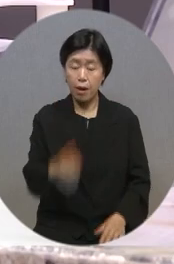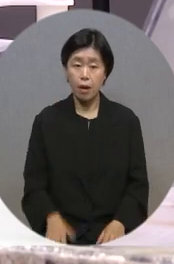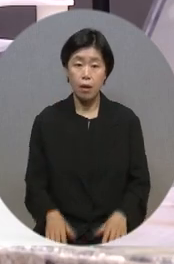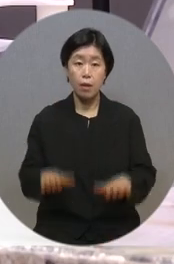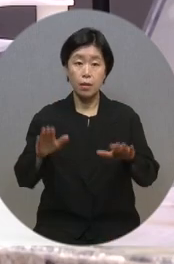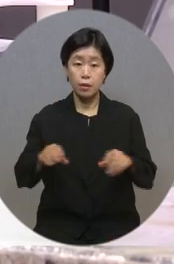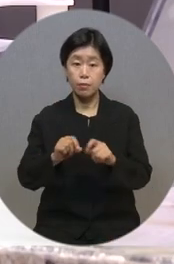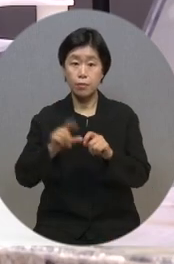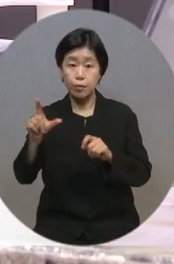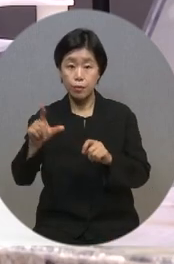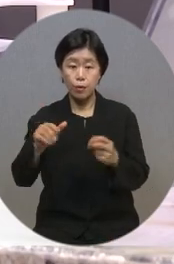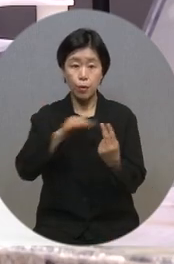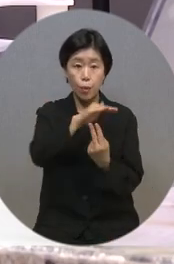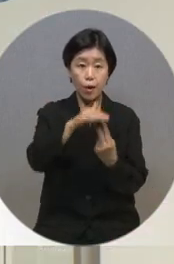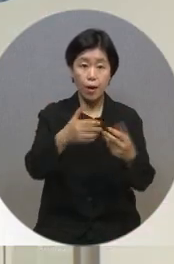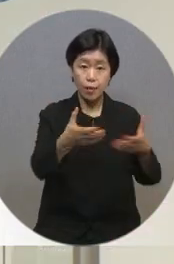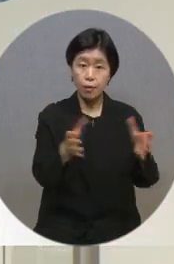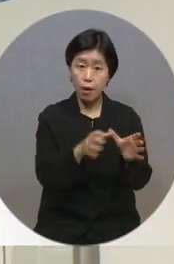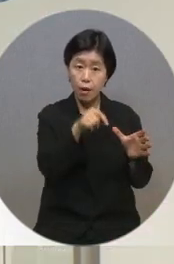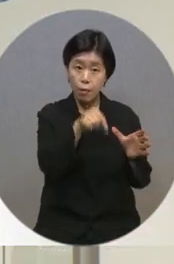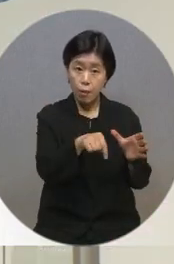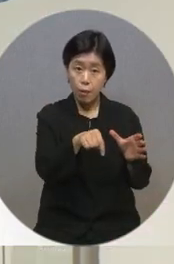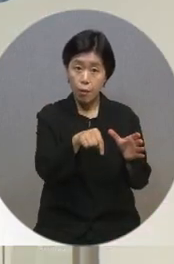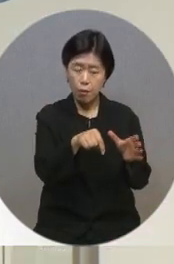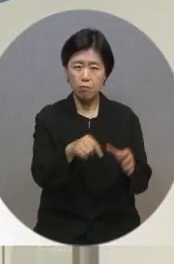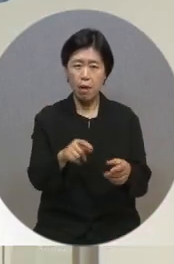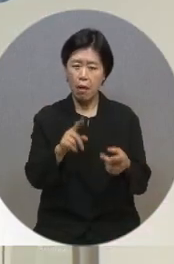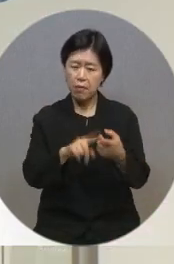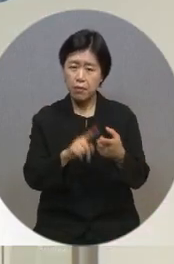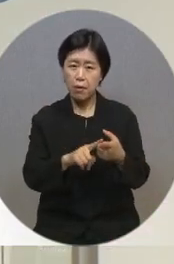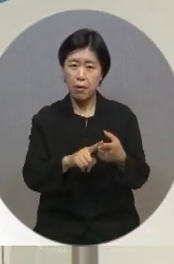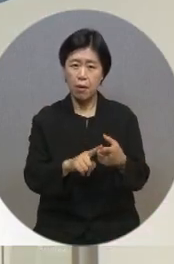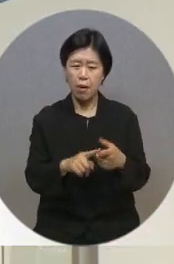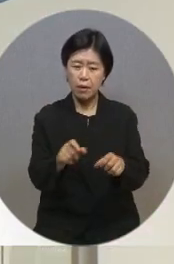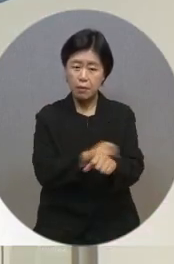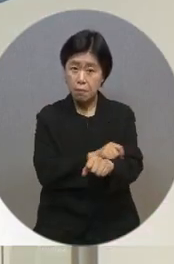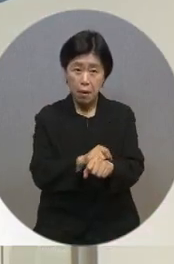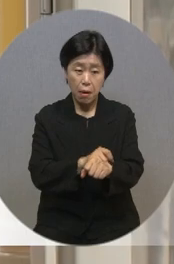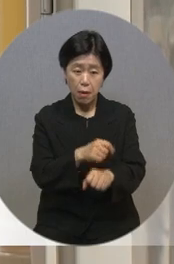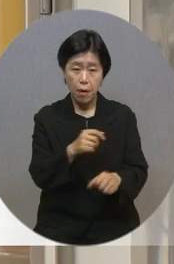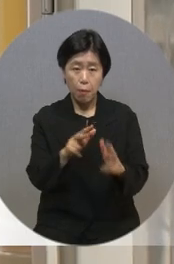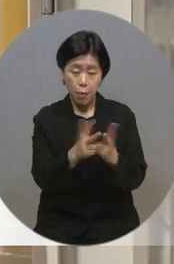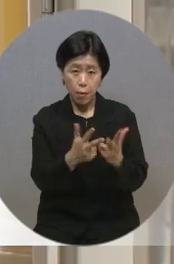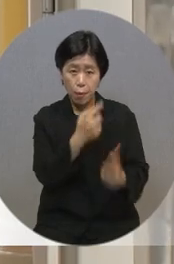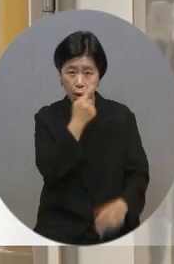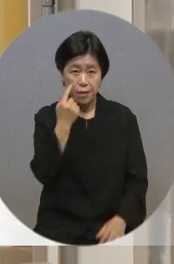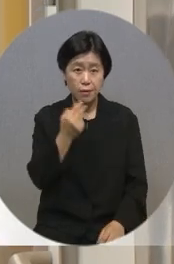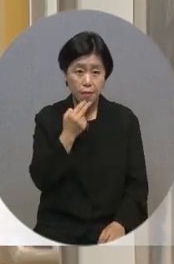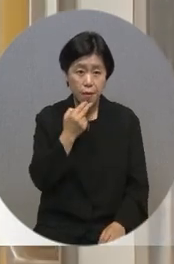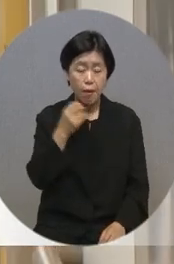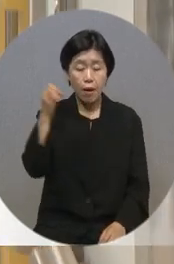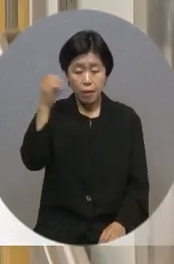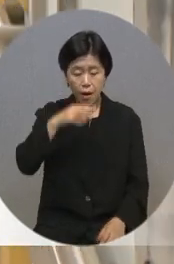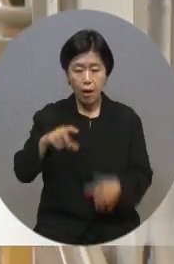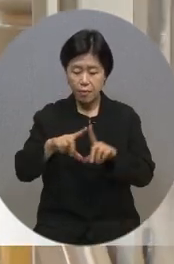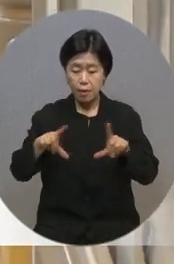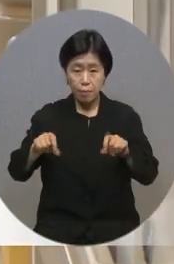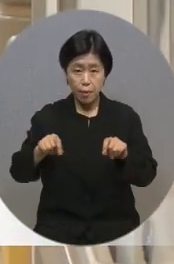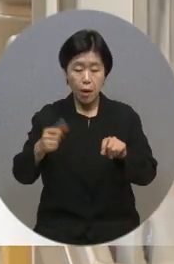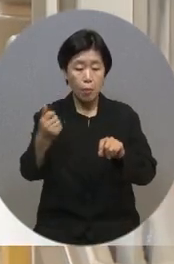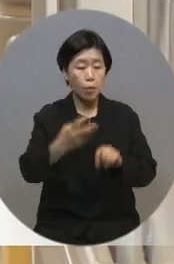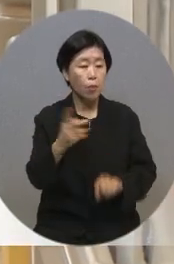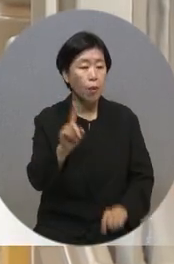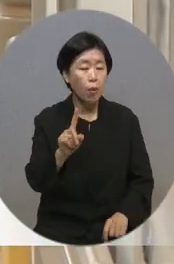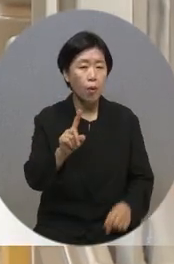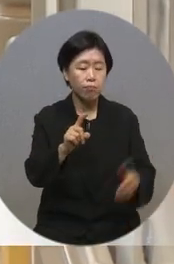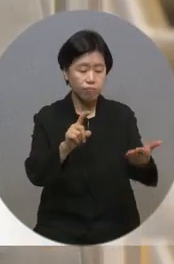대부분의 요양기관에서는 건강보험 적용 시 별도 본인 확인 절차 없이 주민등록번호만을 제시받아 진료를